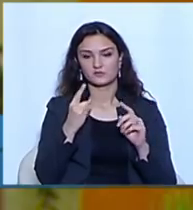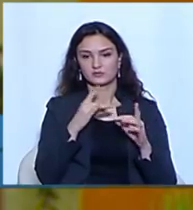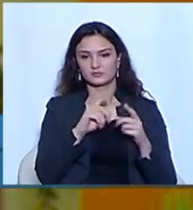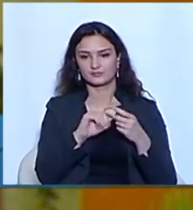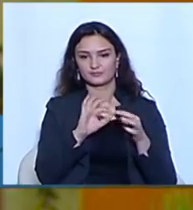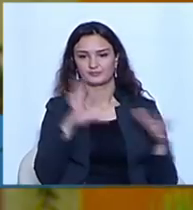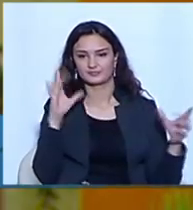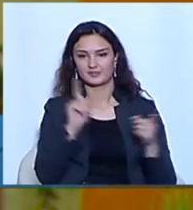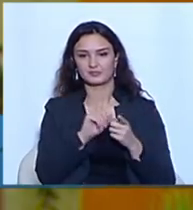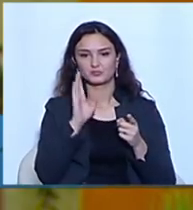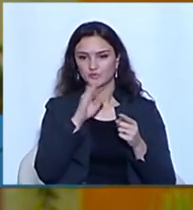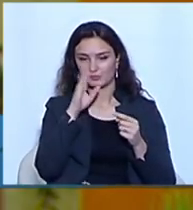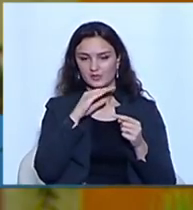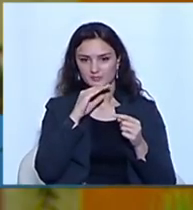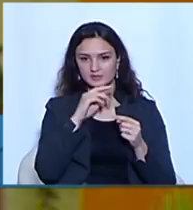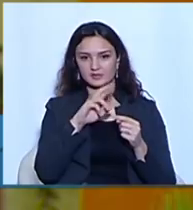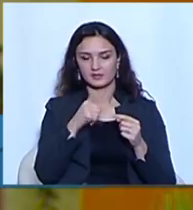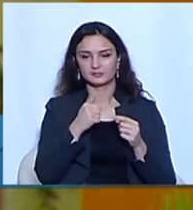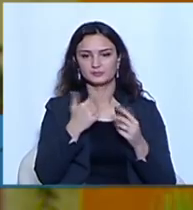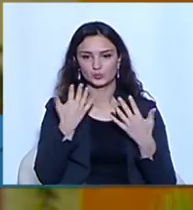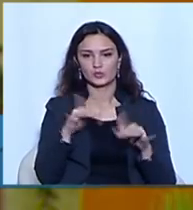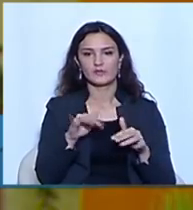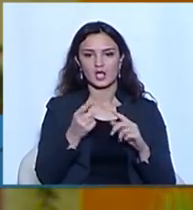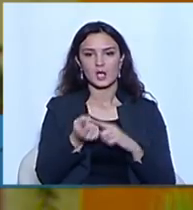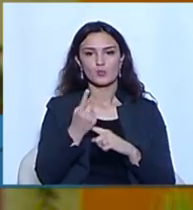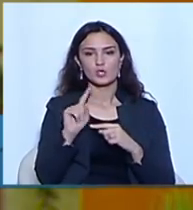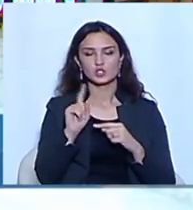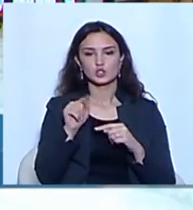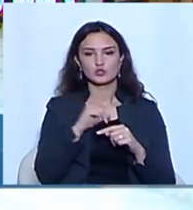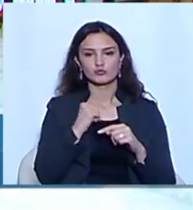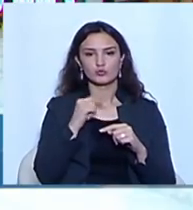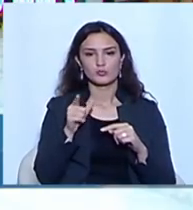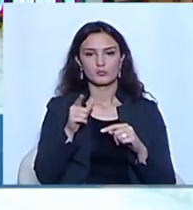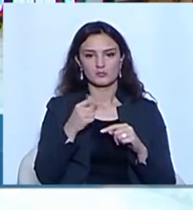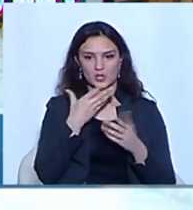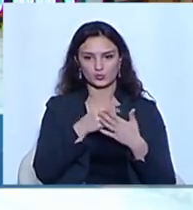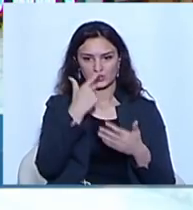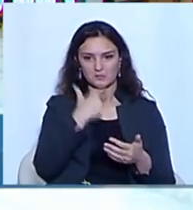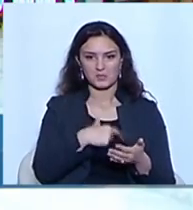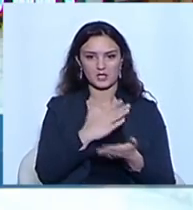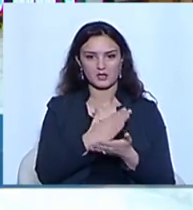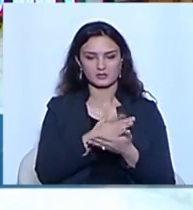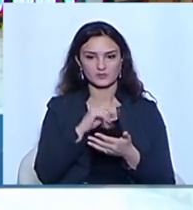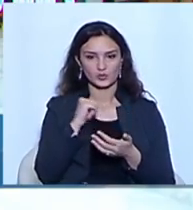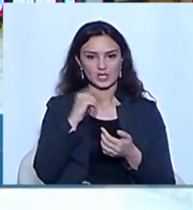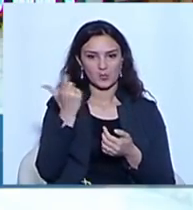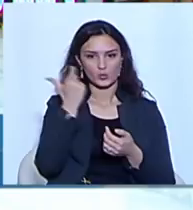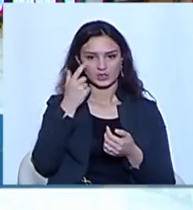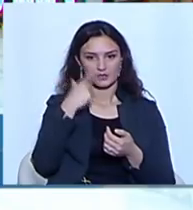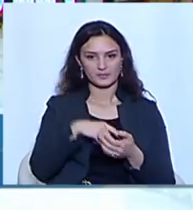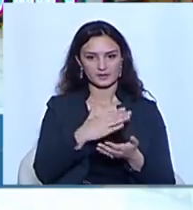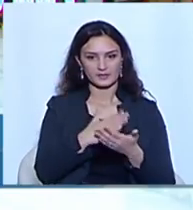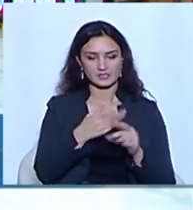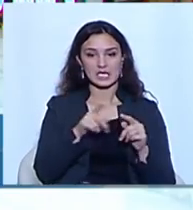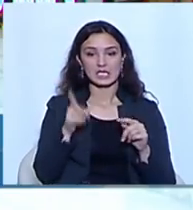გამოეჯაჭვება ვთქვათ ეს მშობლებს და უკვე აღმოაჩენს რომ ის მას მე გააჩნია ის არის მათგან დამოუკიდებელი და